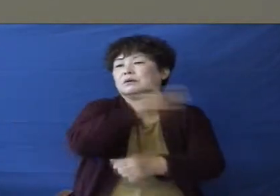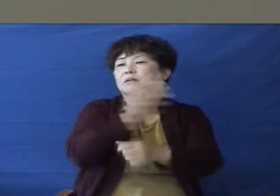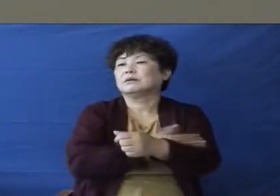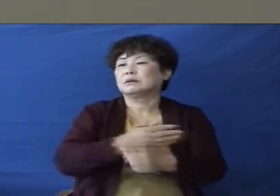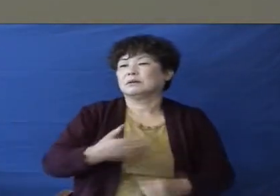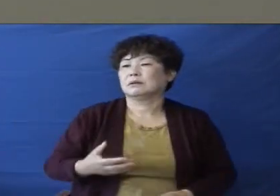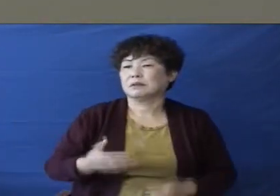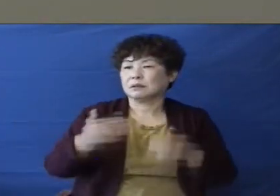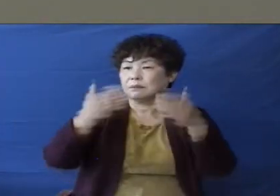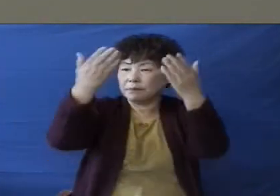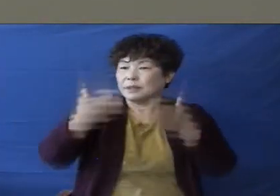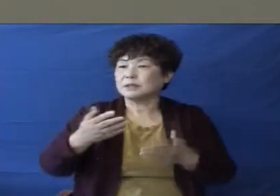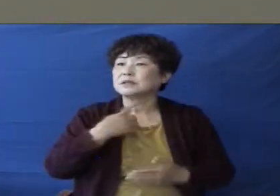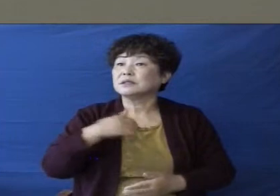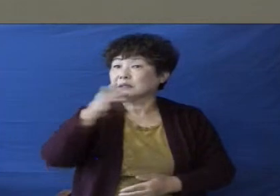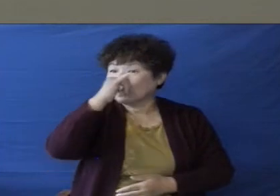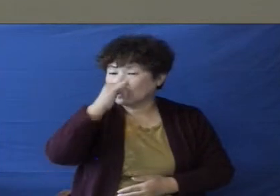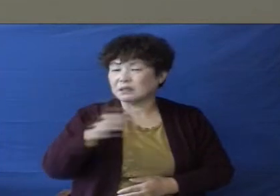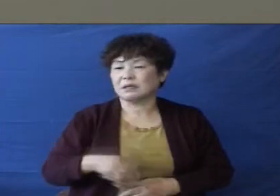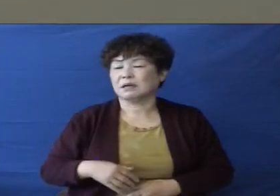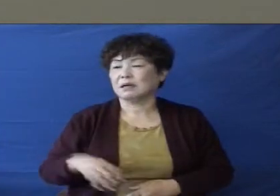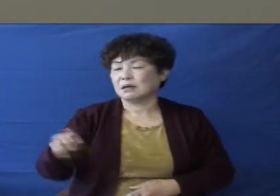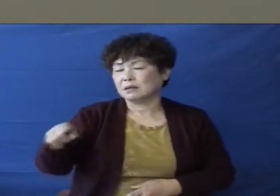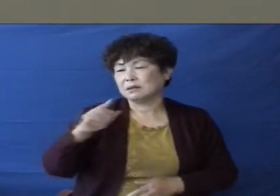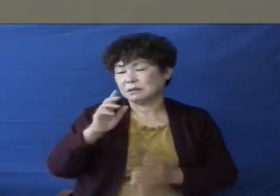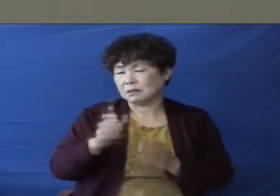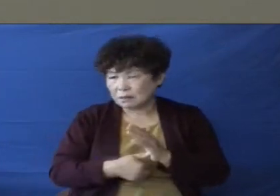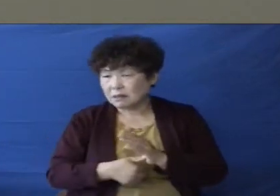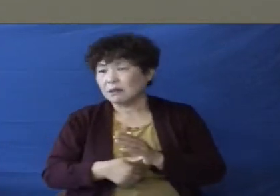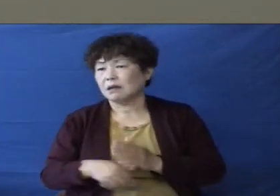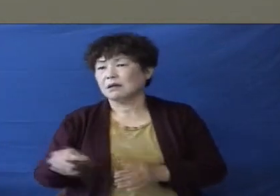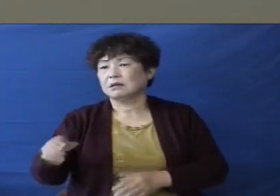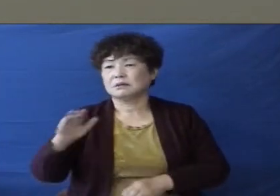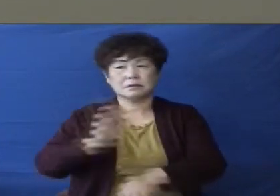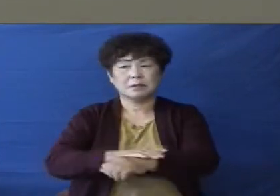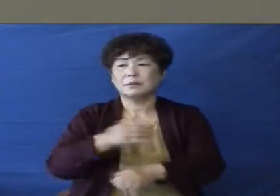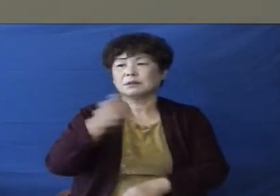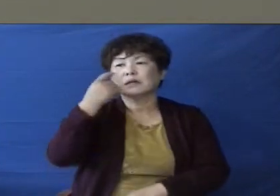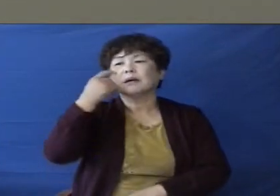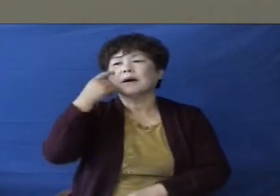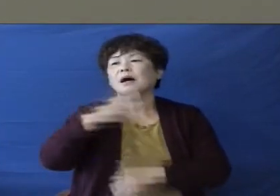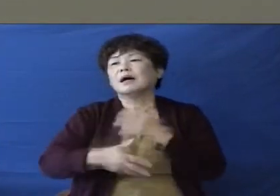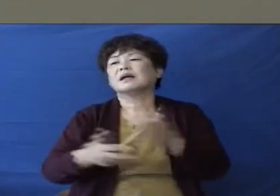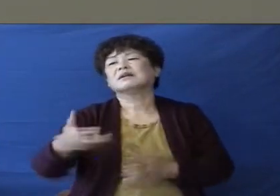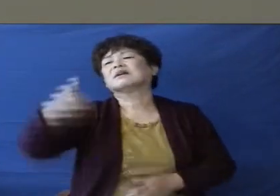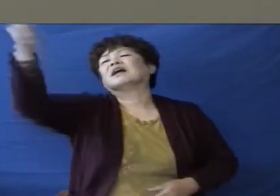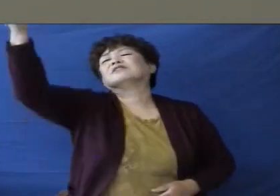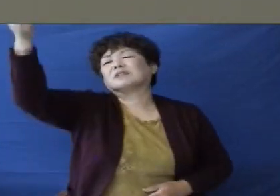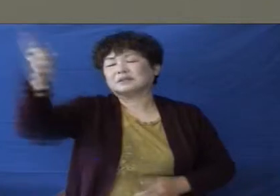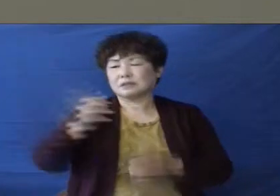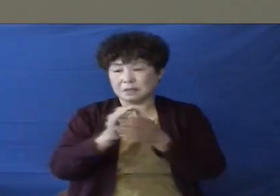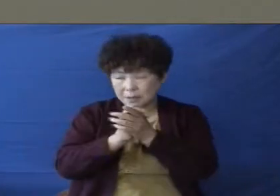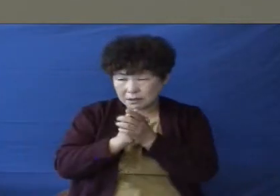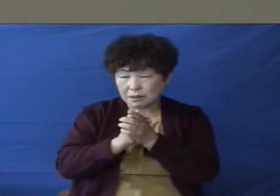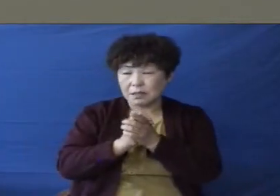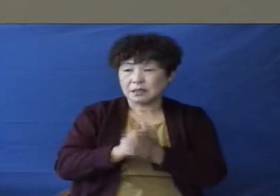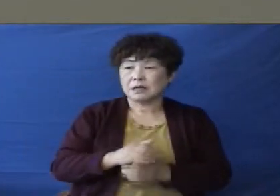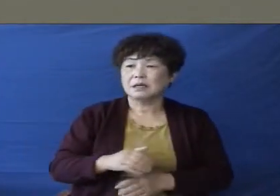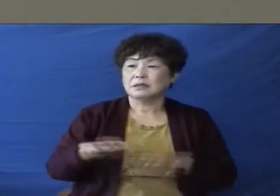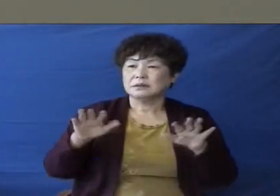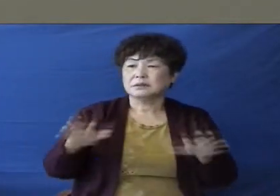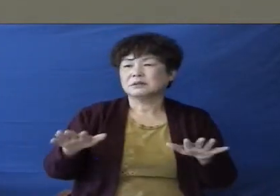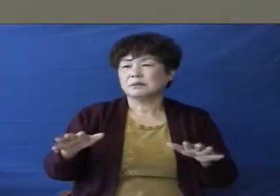가셨어요 그때는 불편한게 전혀 없었는데 목회를 하다 보니까 아 이런게 또 필요해요 근데